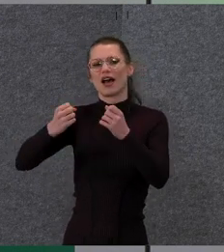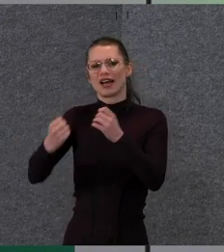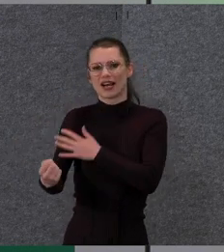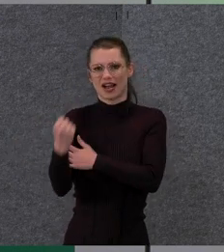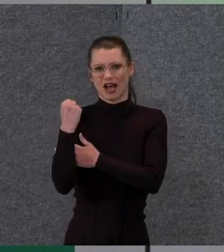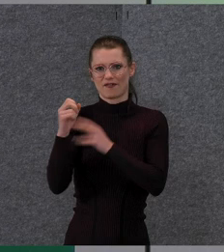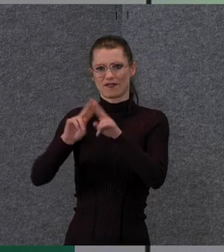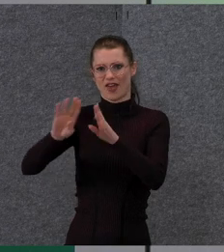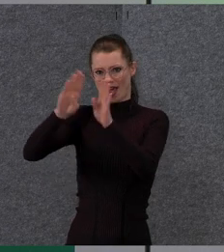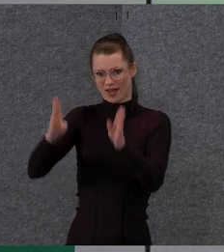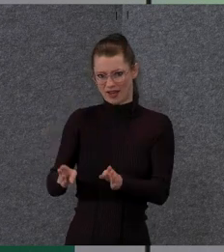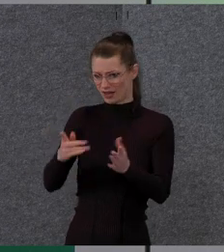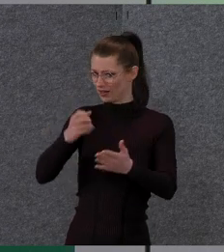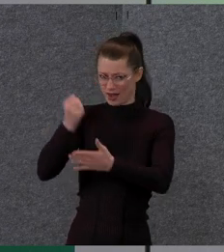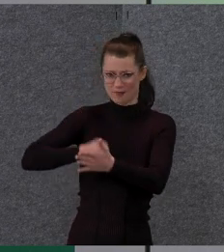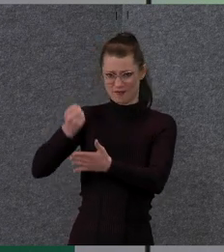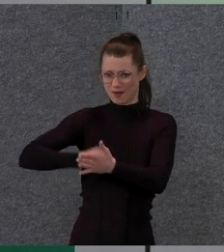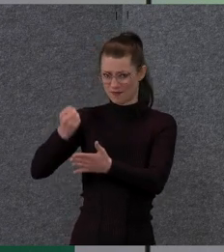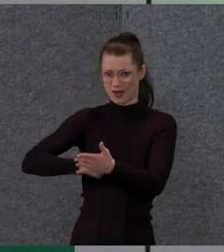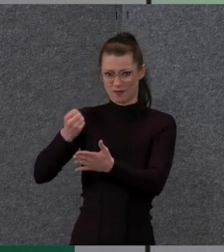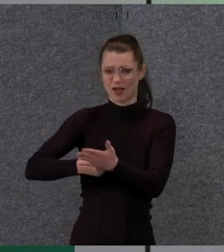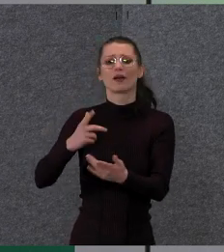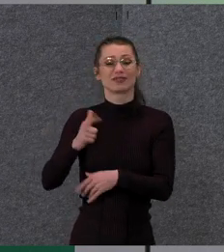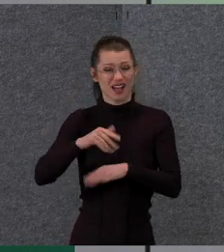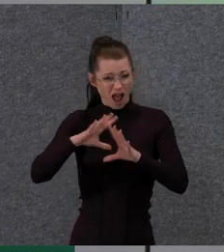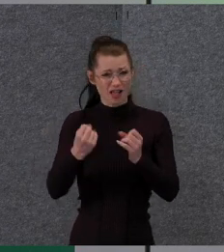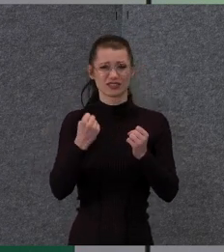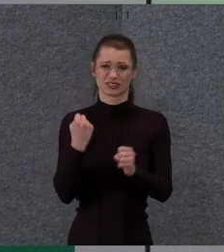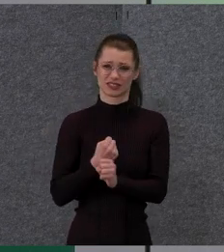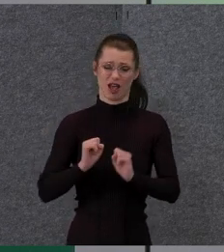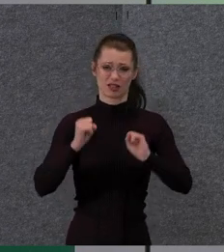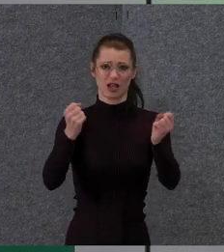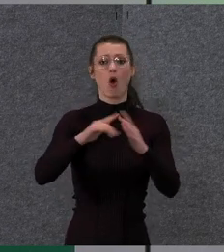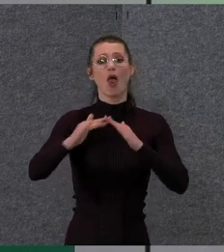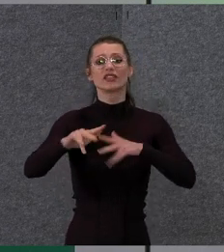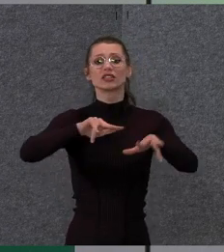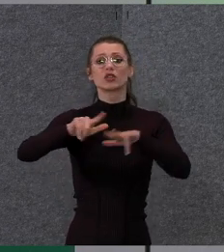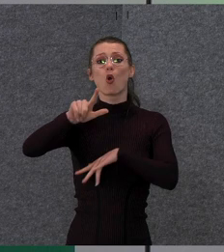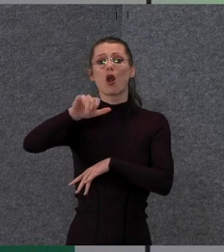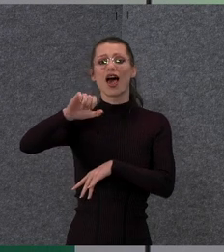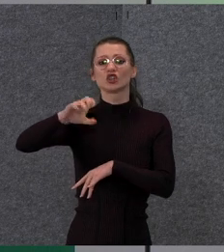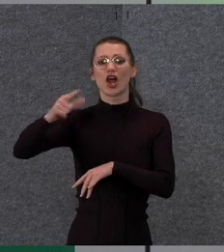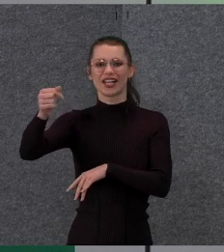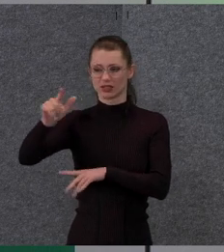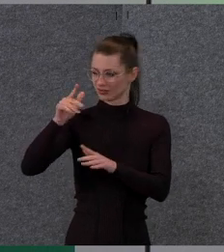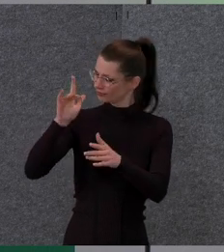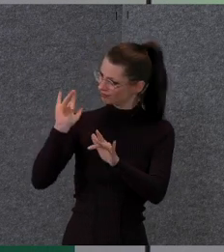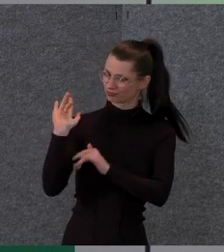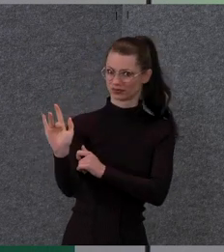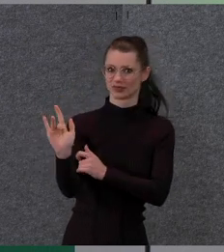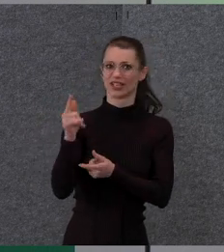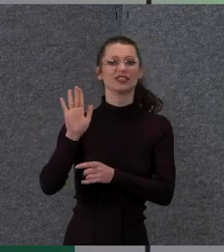was in meiner Macht stand. Gegen eine Landesregierung Laschet, die nicht für das Wohlergehen der Menschen